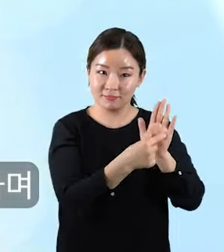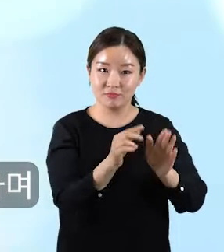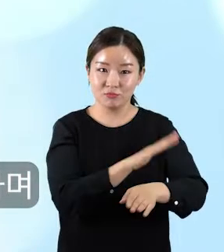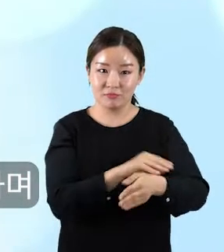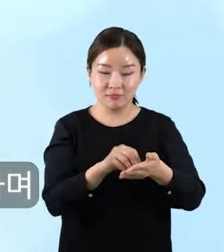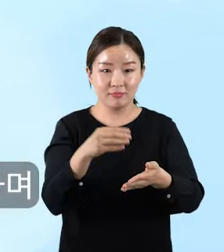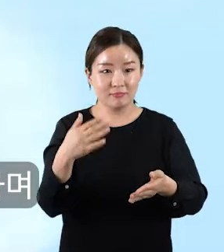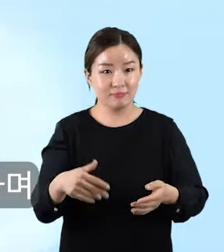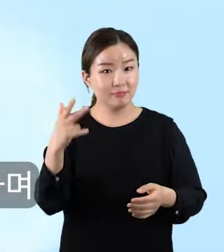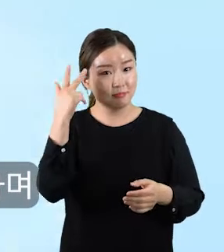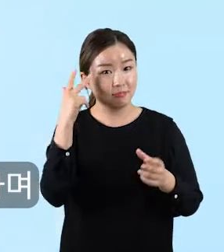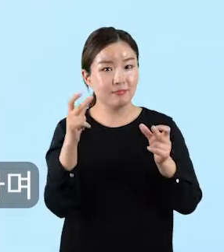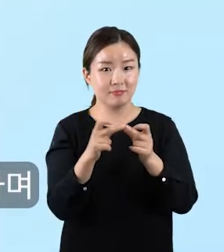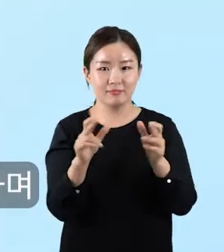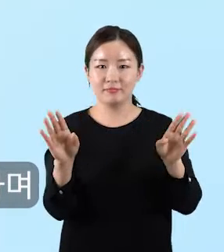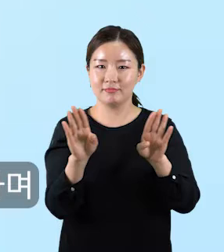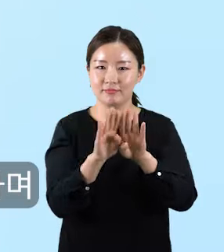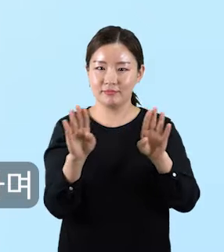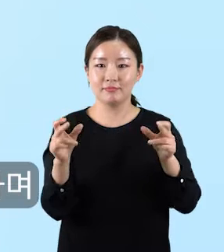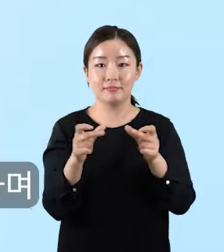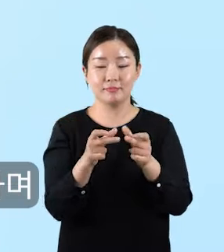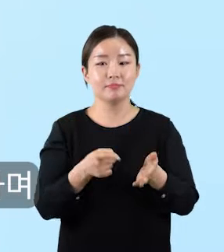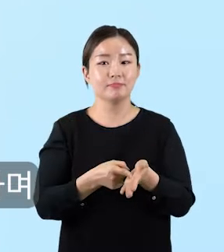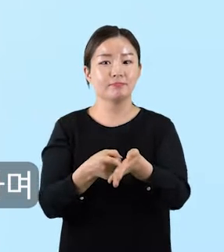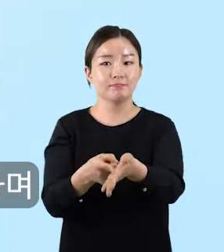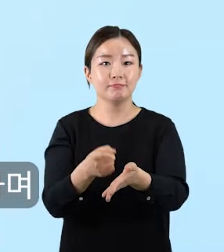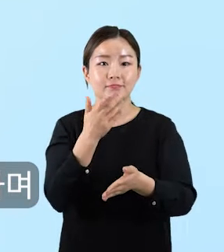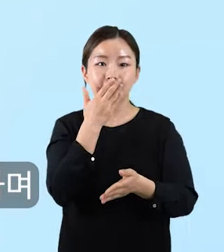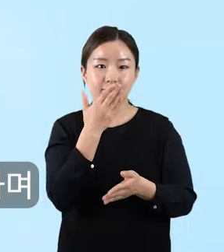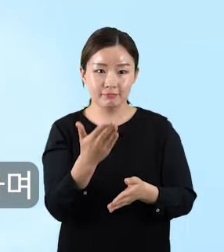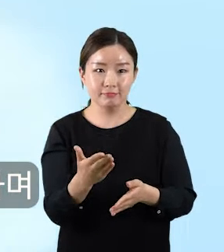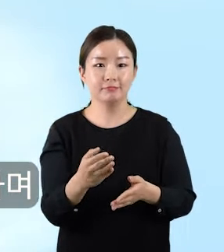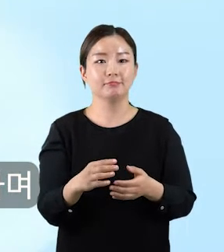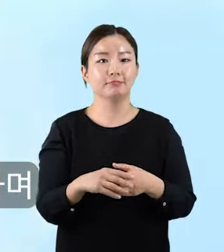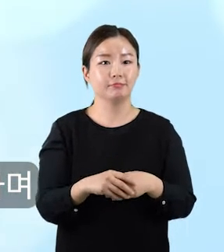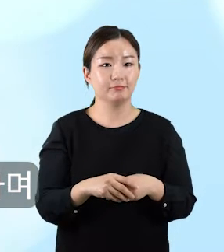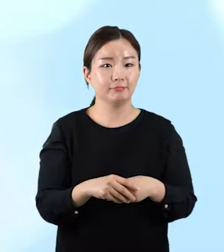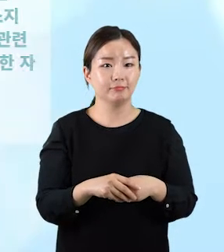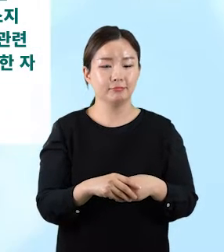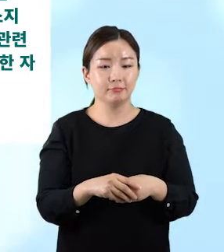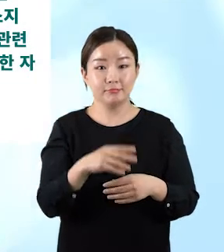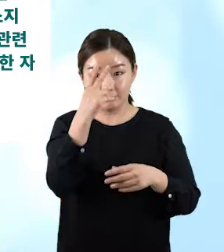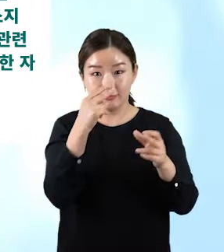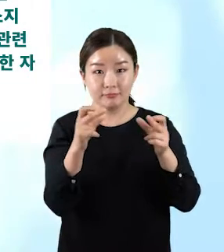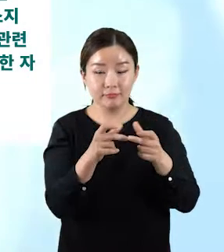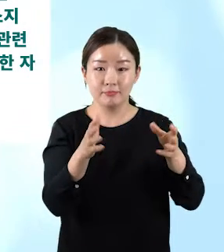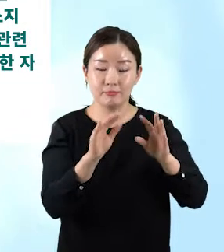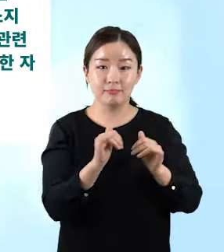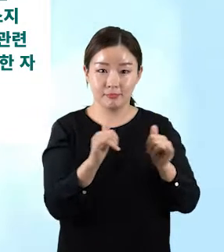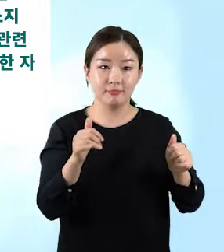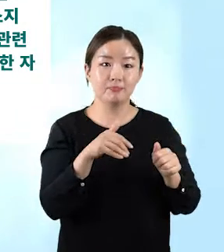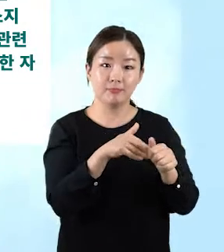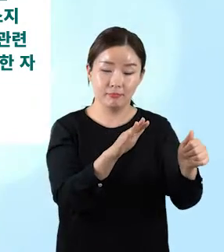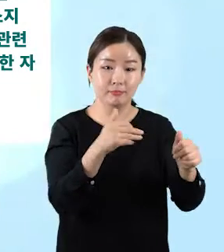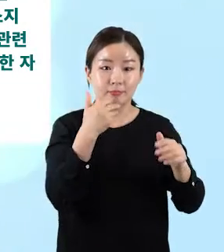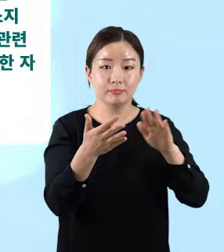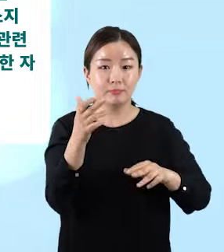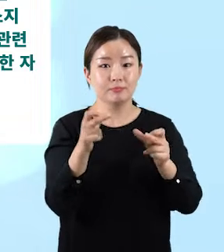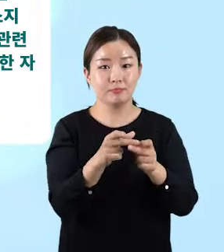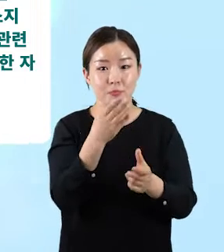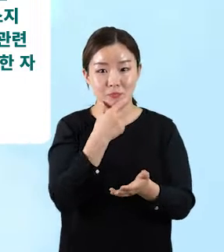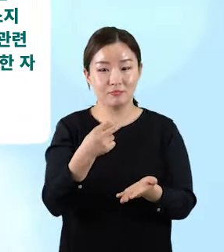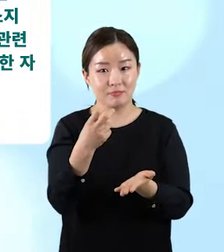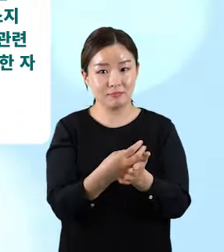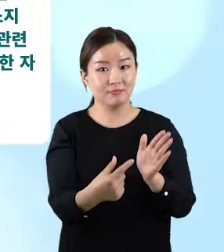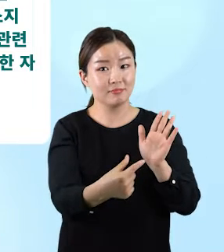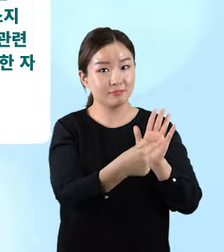복지법상 등록된 미취업 지적장애 및 자폐성 장애인이 신청 가능하며 시각장애인 안마사 파견은 18세